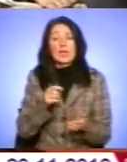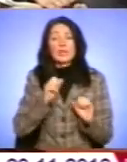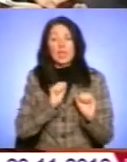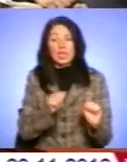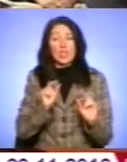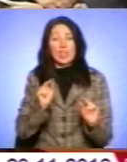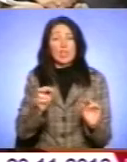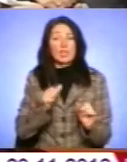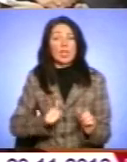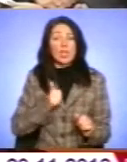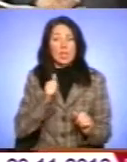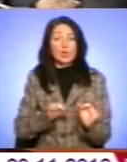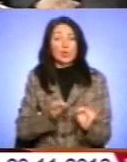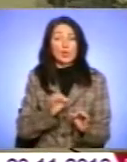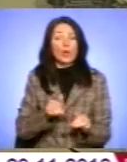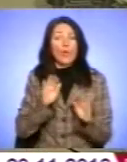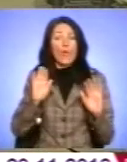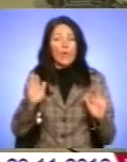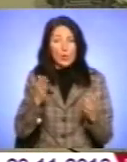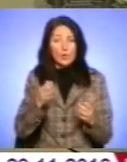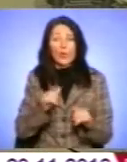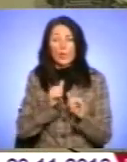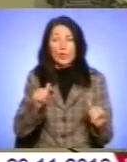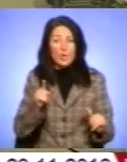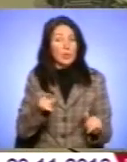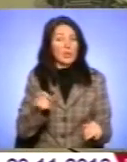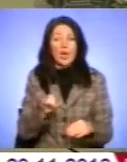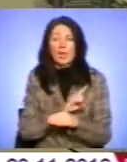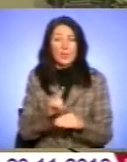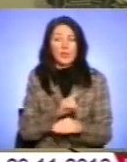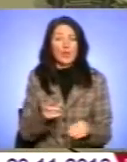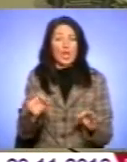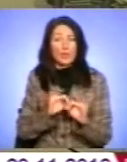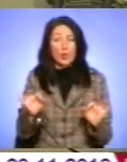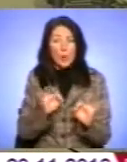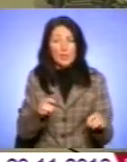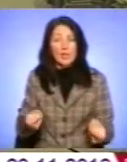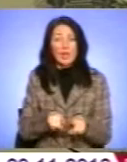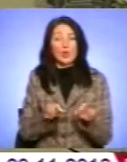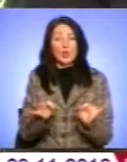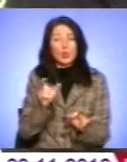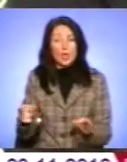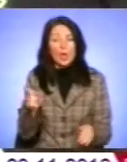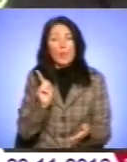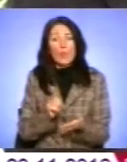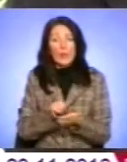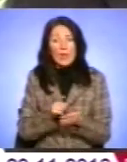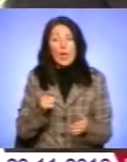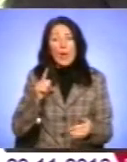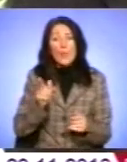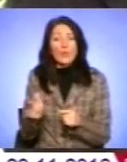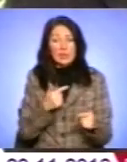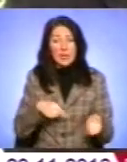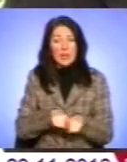випадку поширення про них неправдивої інформації. Відповідно, судді мають поводитися так, щоби викликати повагу і довіру до